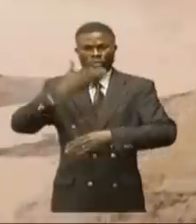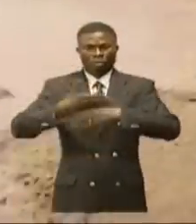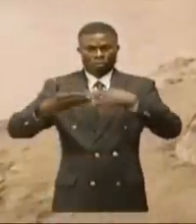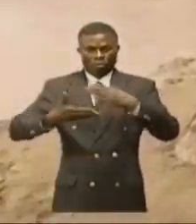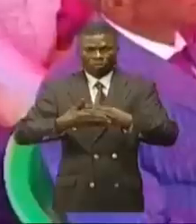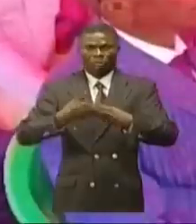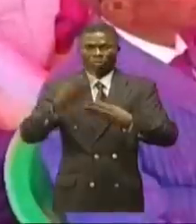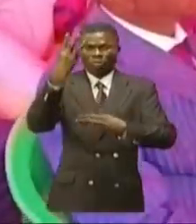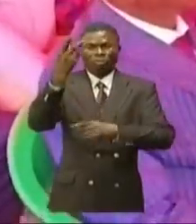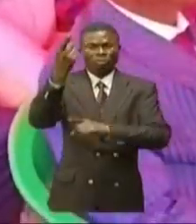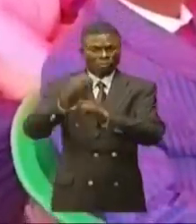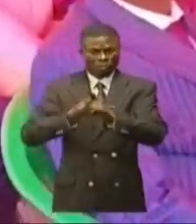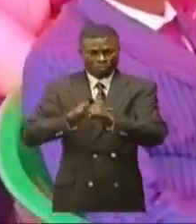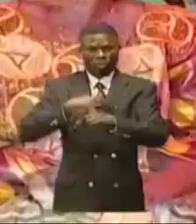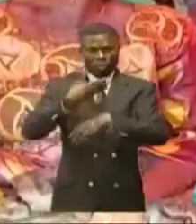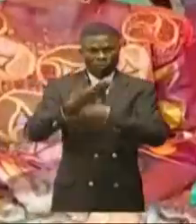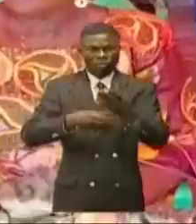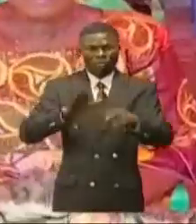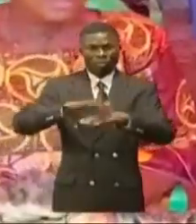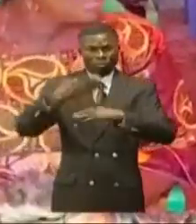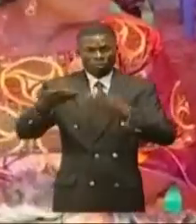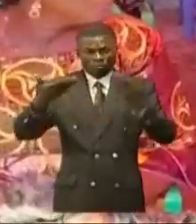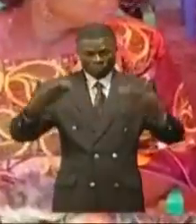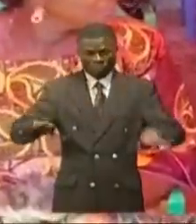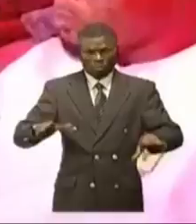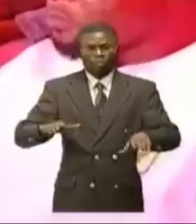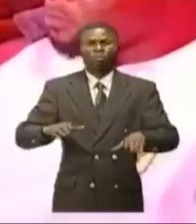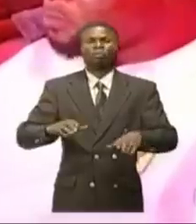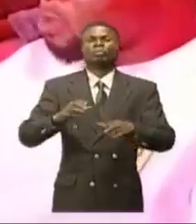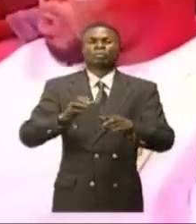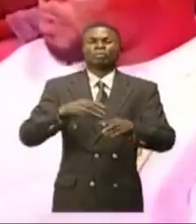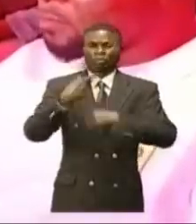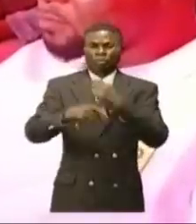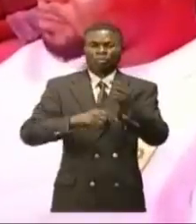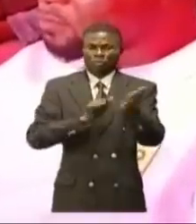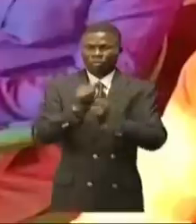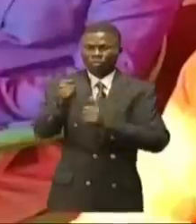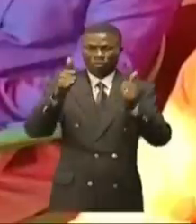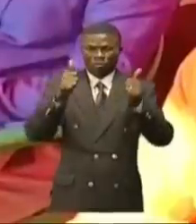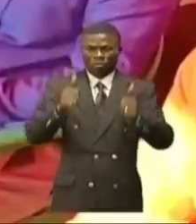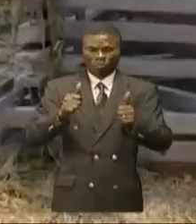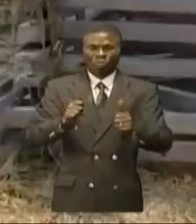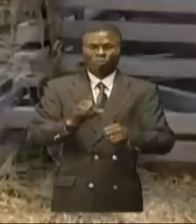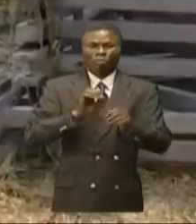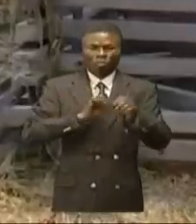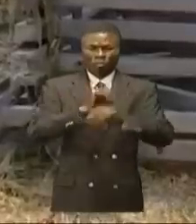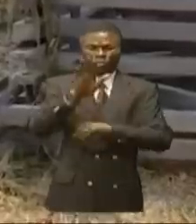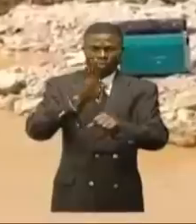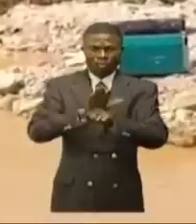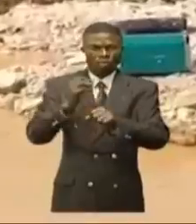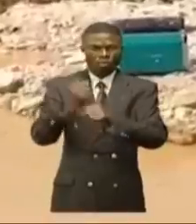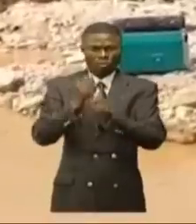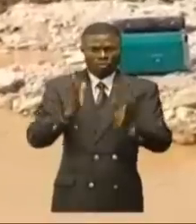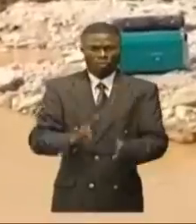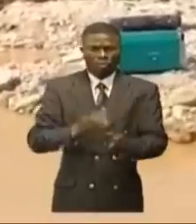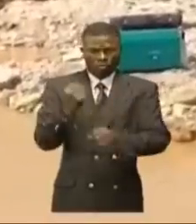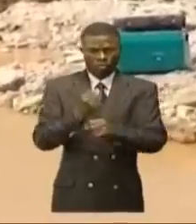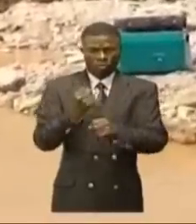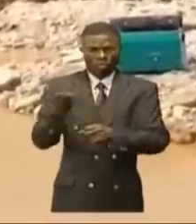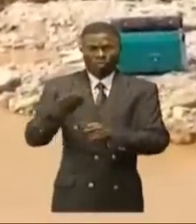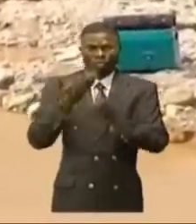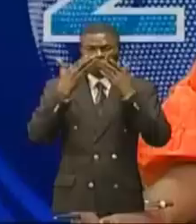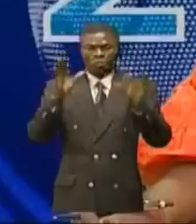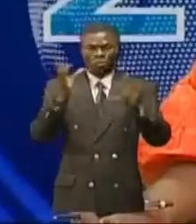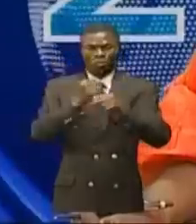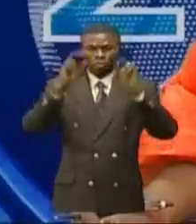Après 3 mois de travaux, l'ouvrage sera ouvert à circulation. L'office de routes a déployé personnel et engin. Voilà pour les